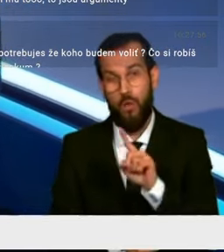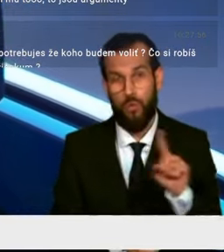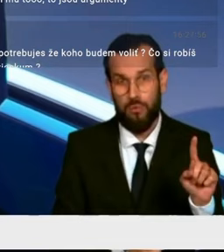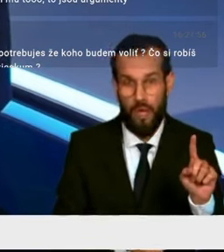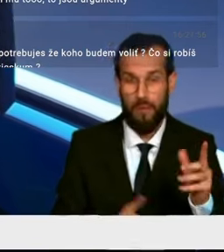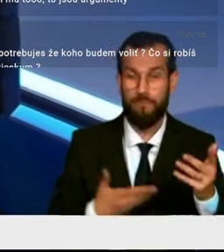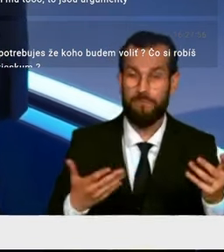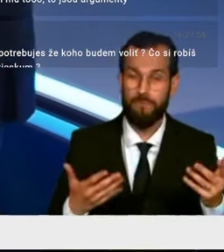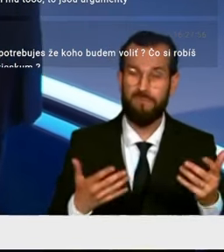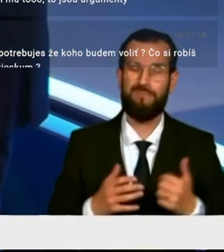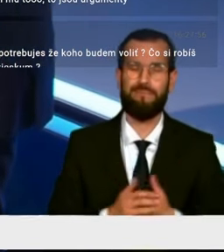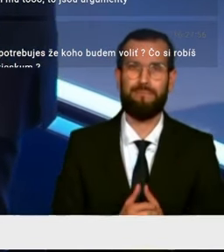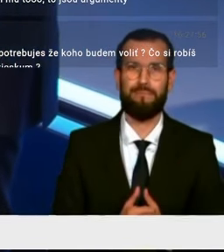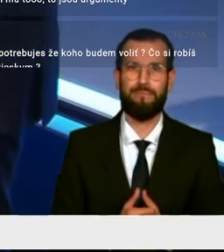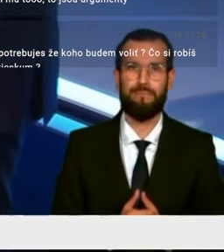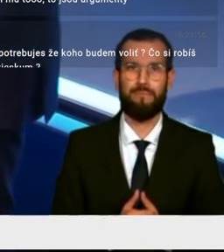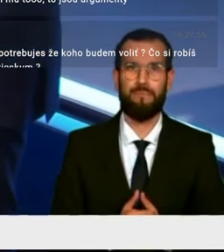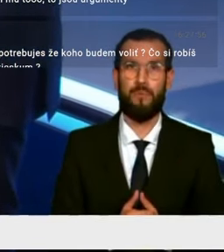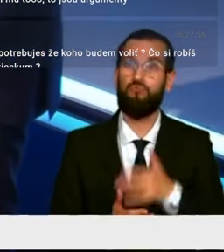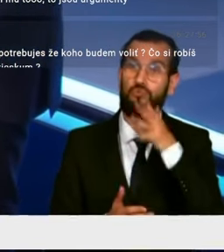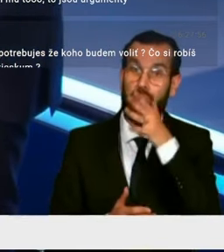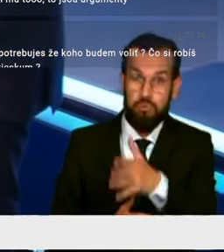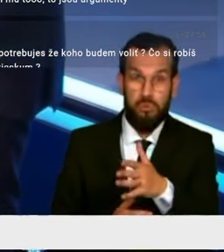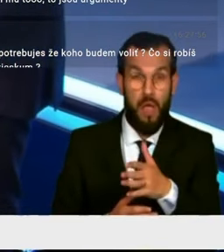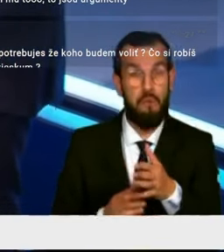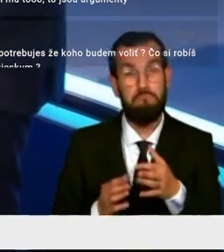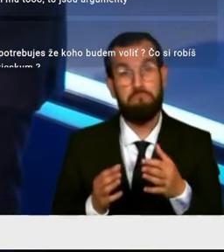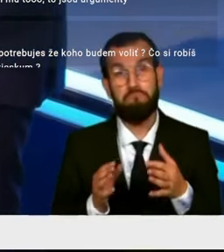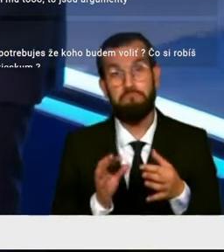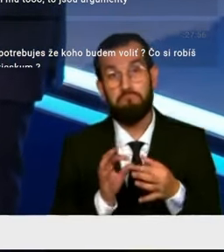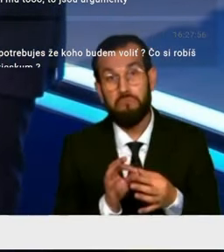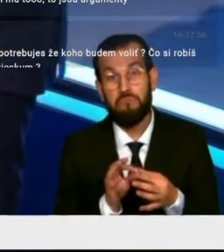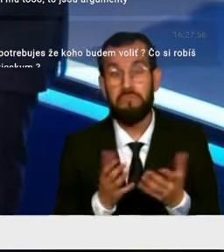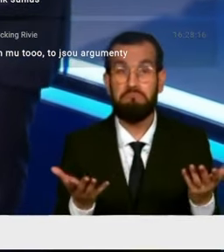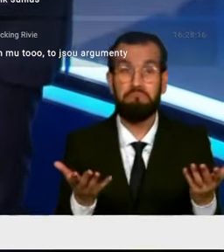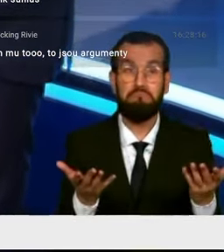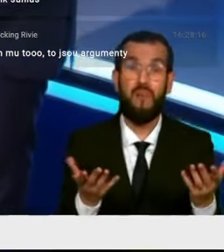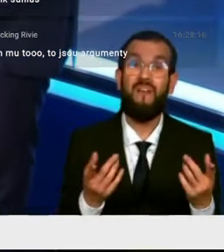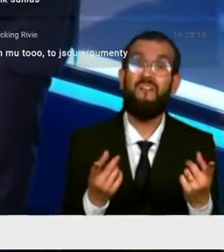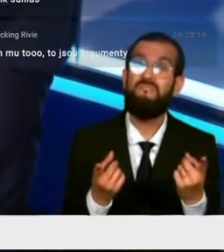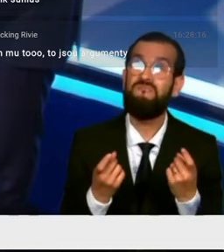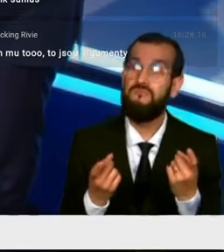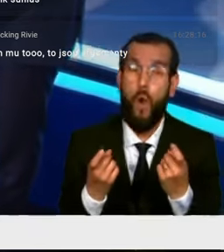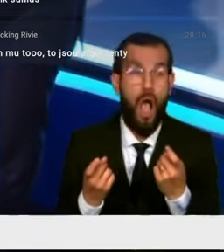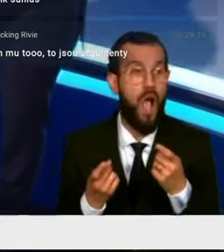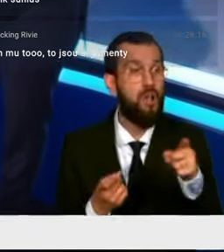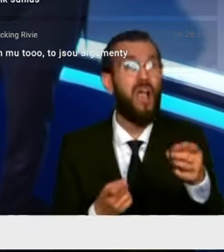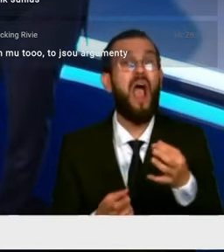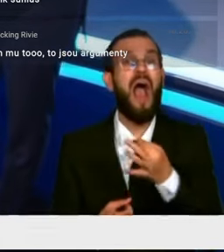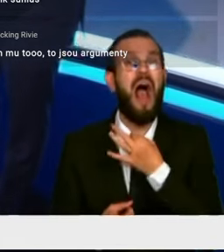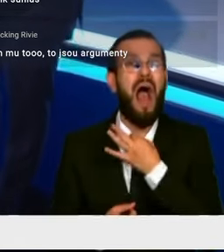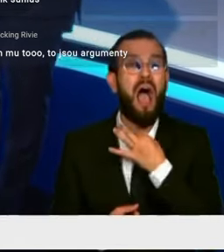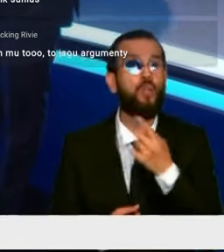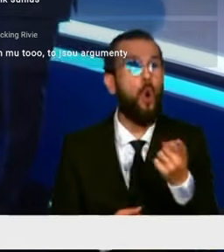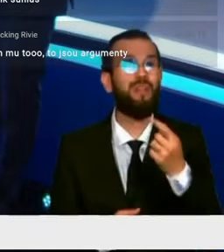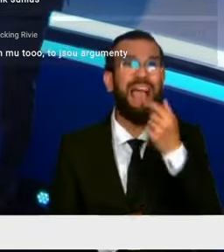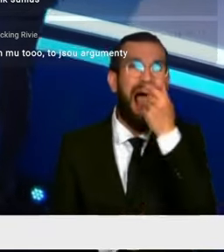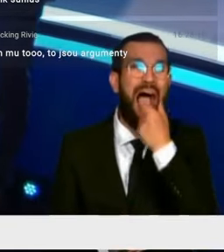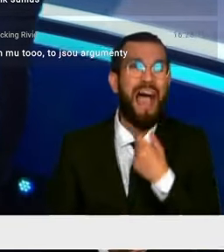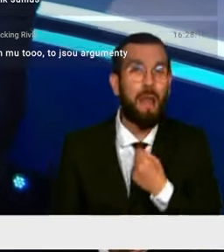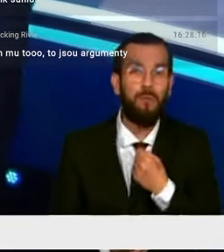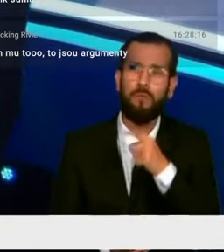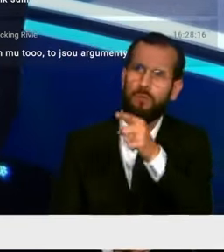či eh či eh z mobilizujeme aj voličov Štefana harabina Vy ste povedali eh pán